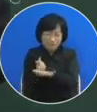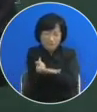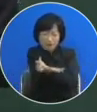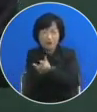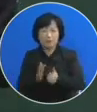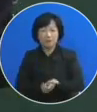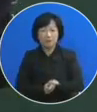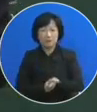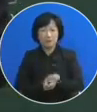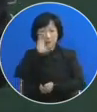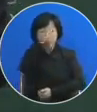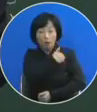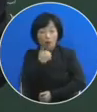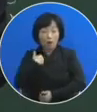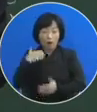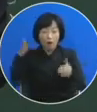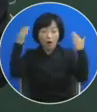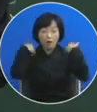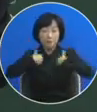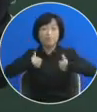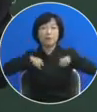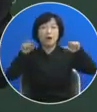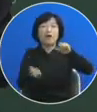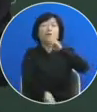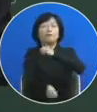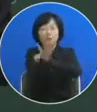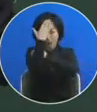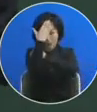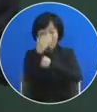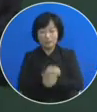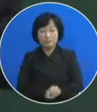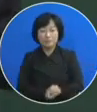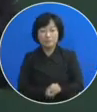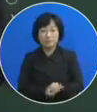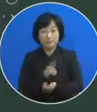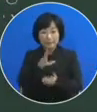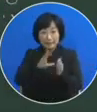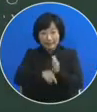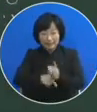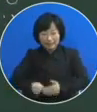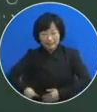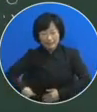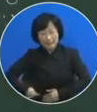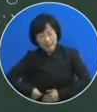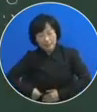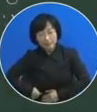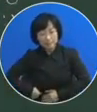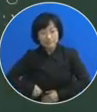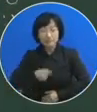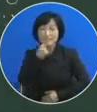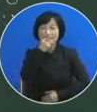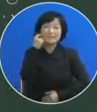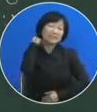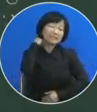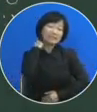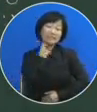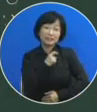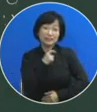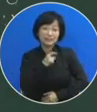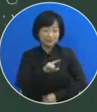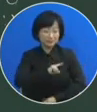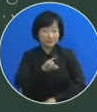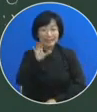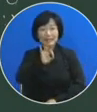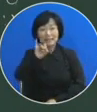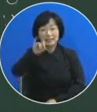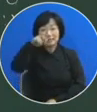world. 전주에서 항복했잖아요. And so the Catholic Church finally surrendered. 그때 양심적인 신부 하나가 Ignatius Loyola라는 신부가 있어. 그